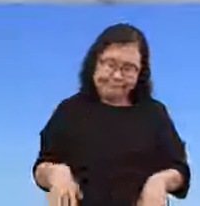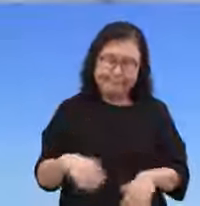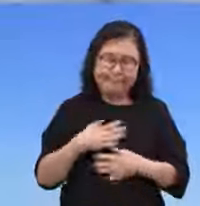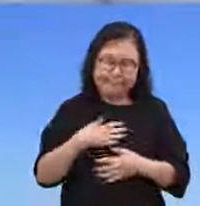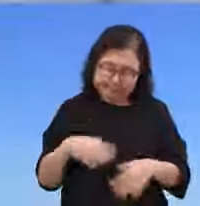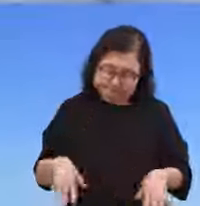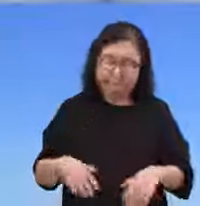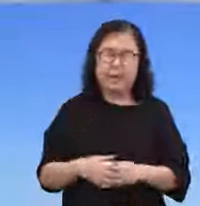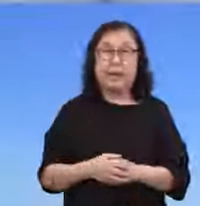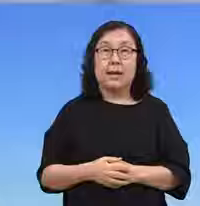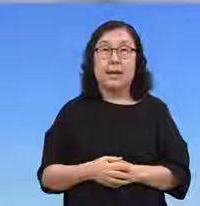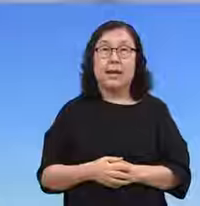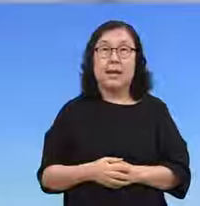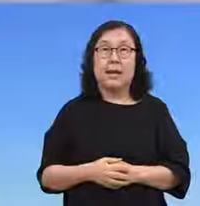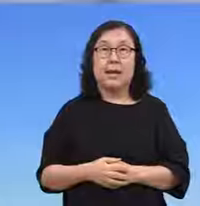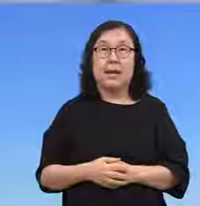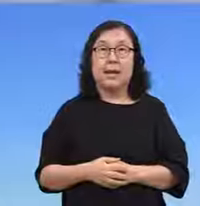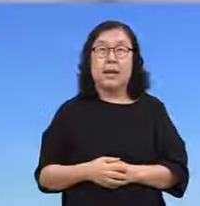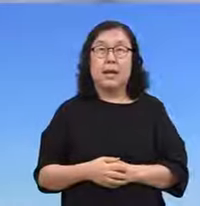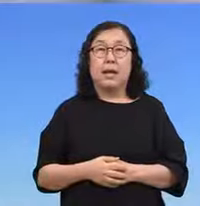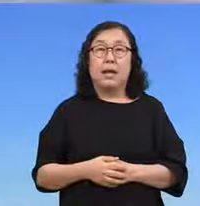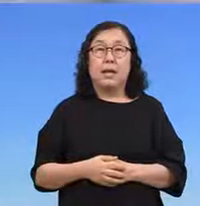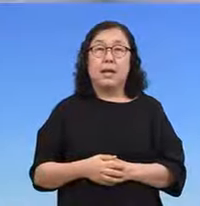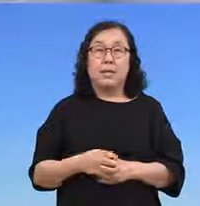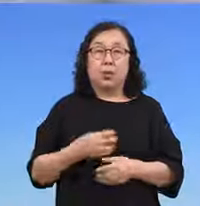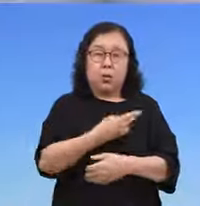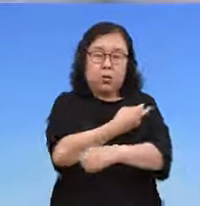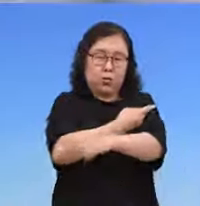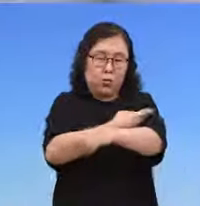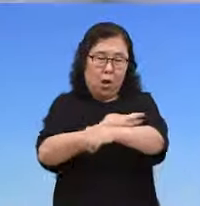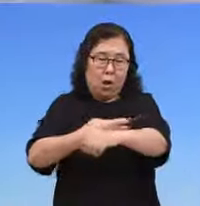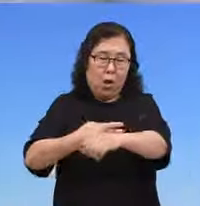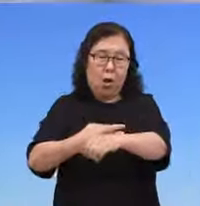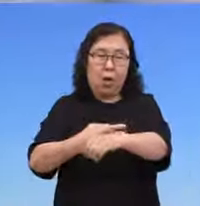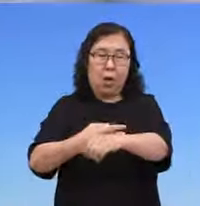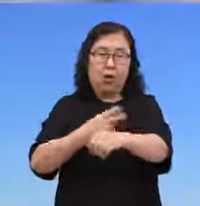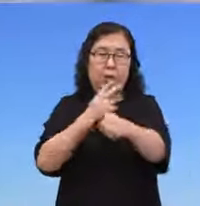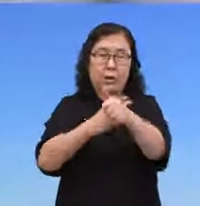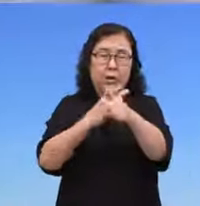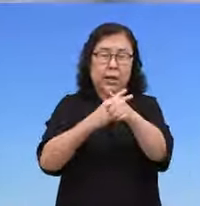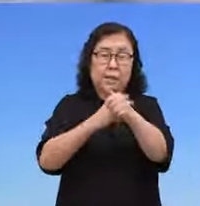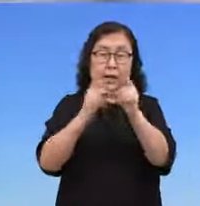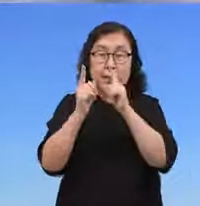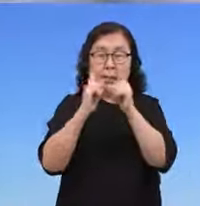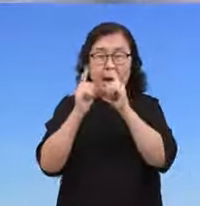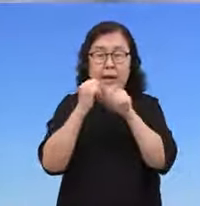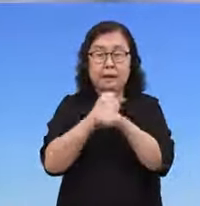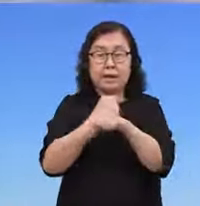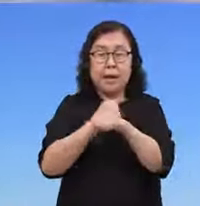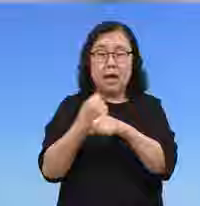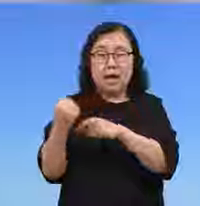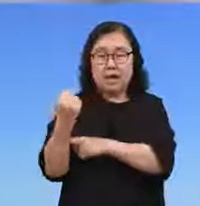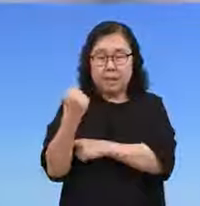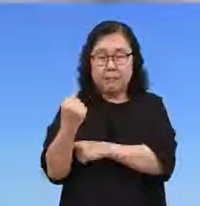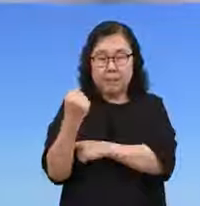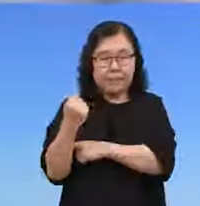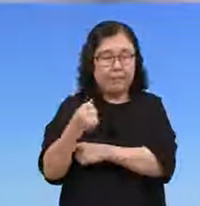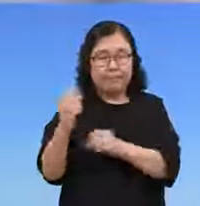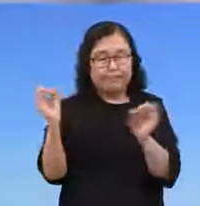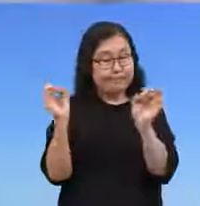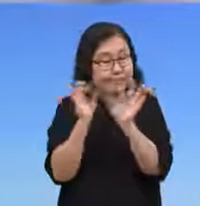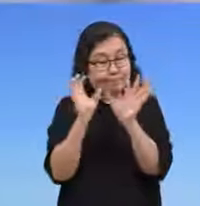빼라. 계속 저에게 말합니다. 이 수영 강사들이 늘 하는 이야기인데요, 저는 제게 늘 그런 얘기를 해요. 수영도 안 하지만 힘